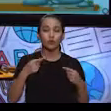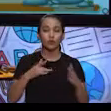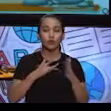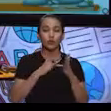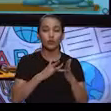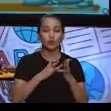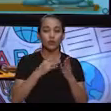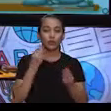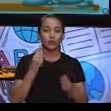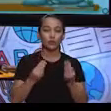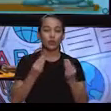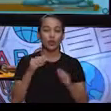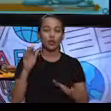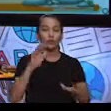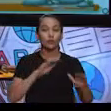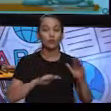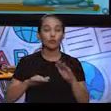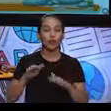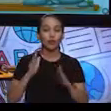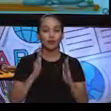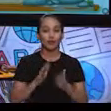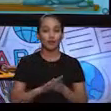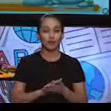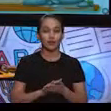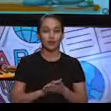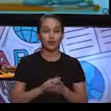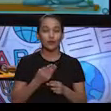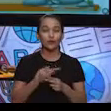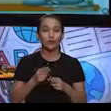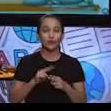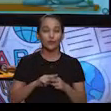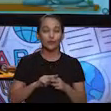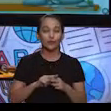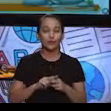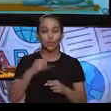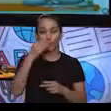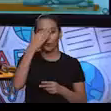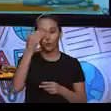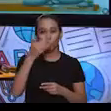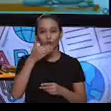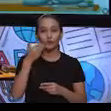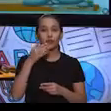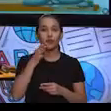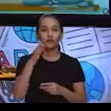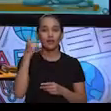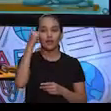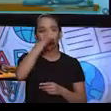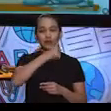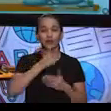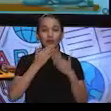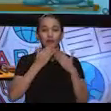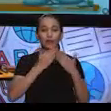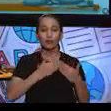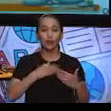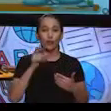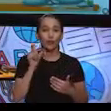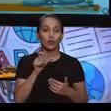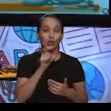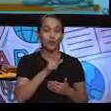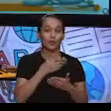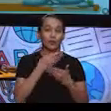sayohatlar qiladilar. Demak, yoz faslini sevmaydigan bolalar, hattoki kattalar ham bo'lmasa kerak.